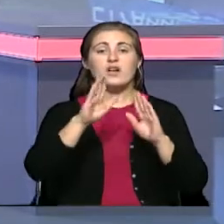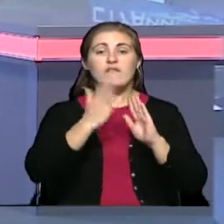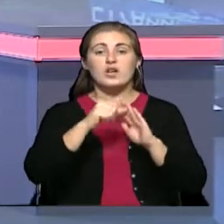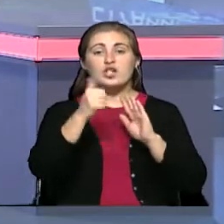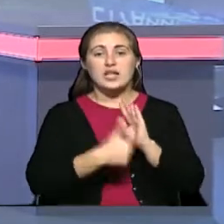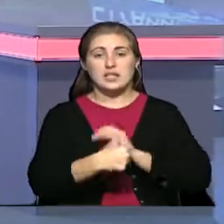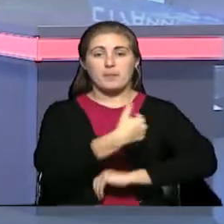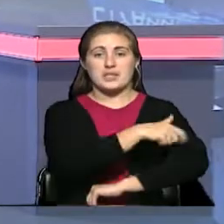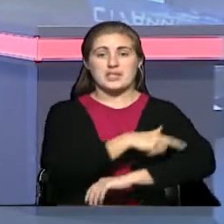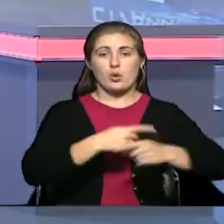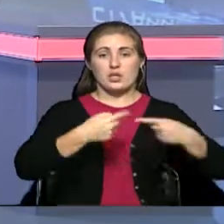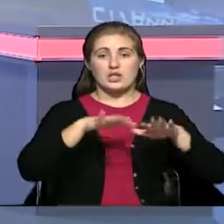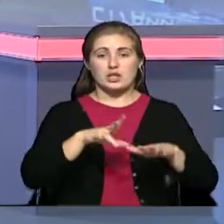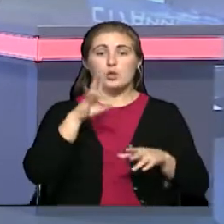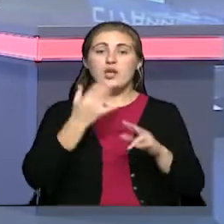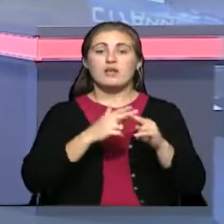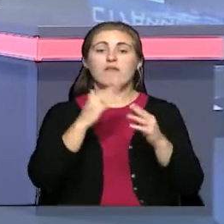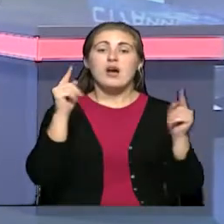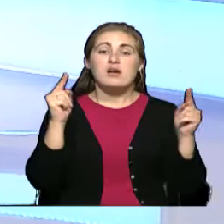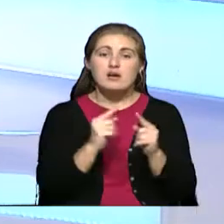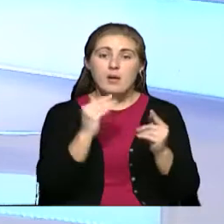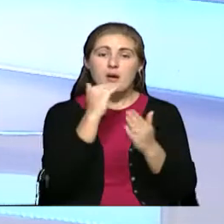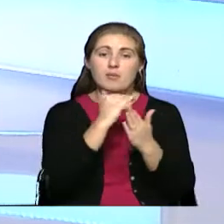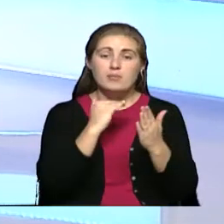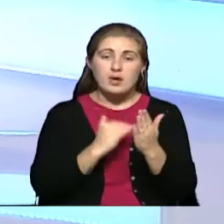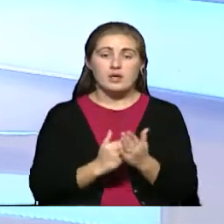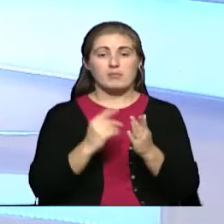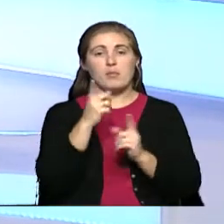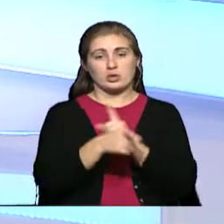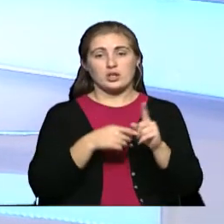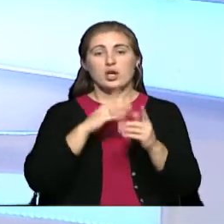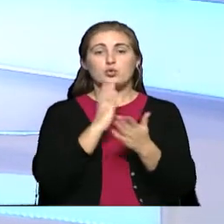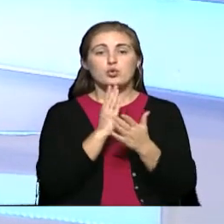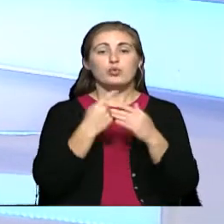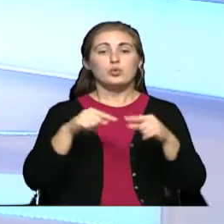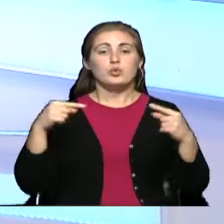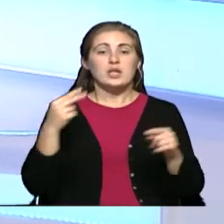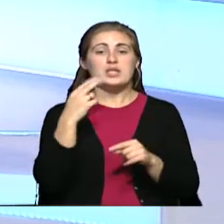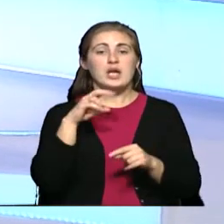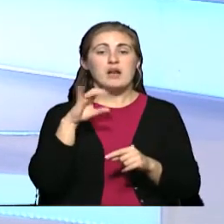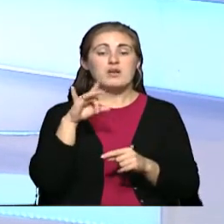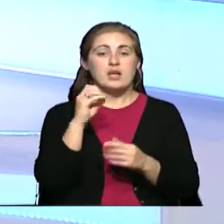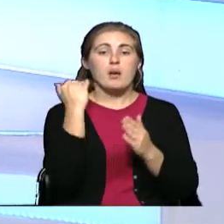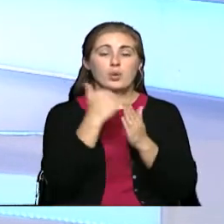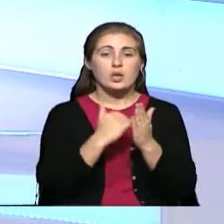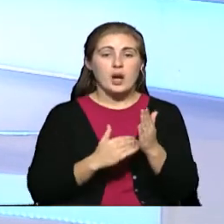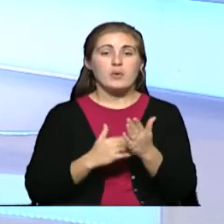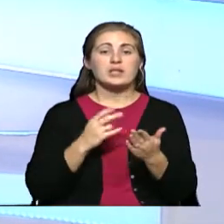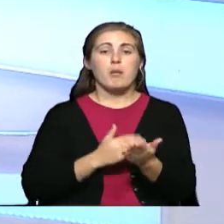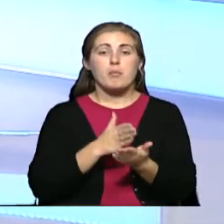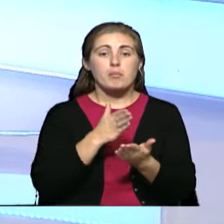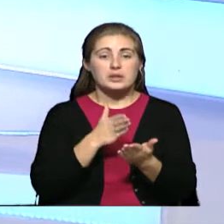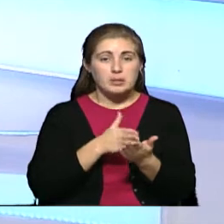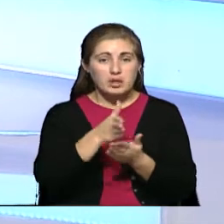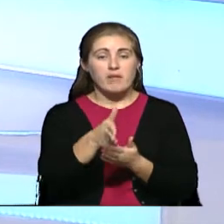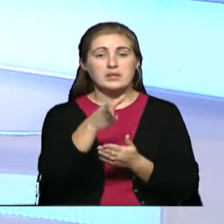Но это в рамках программы модернизации. Да, чтобы не путать. То есть существуют другие целевые программы, направленные на